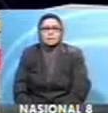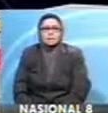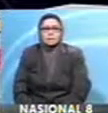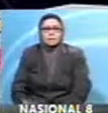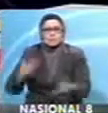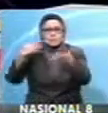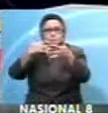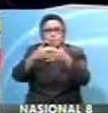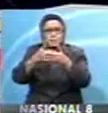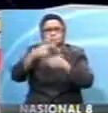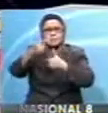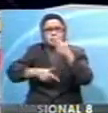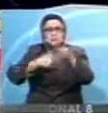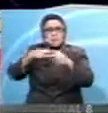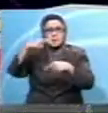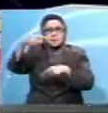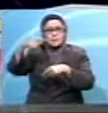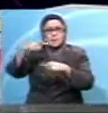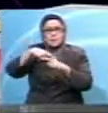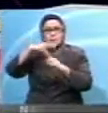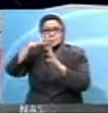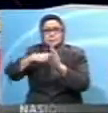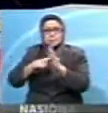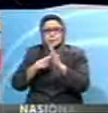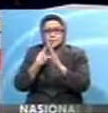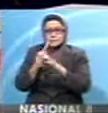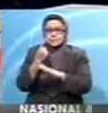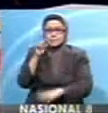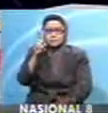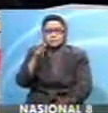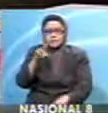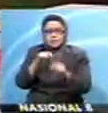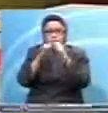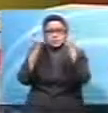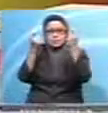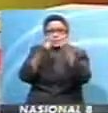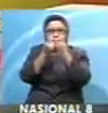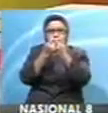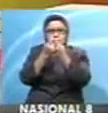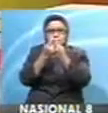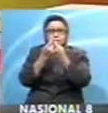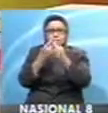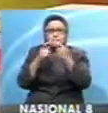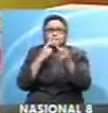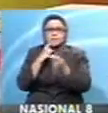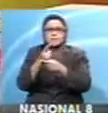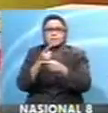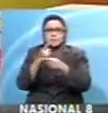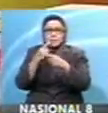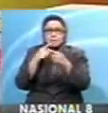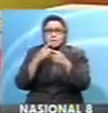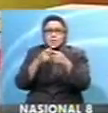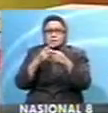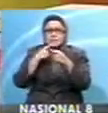Hai menjelang saya liga premier Anam Februari ini pasukan yang digelar sang semut merah tiket SFC nekat untuk mengobati kekecewaan tersingkir dari